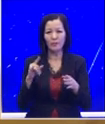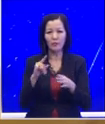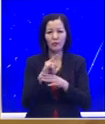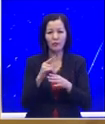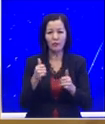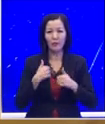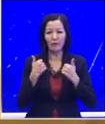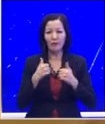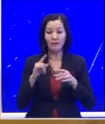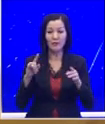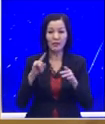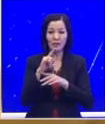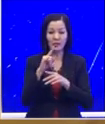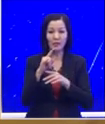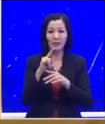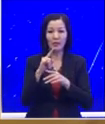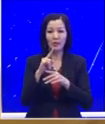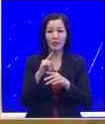пыталось взлететь. И